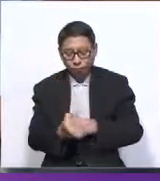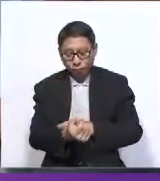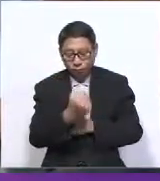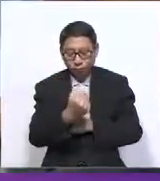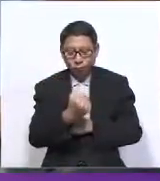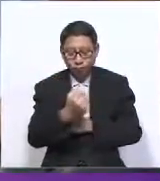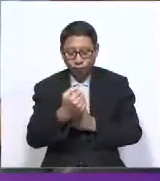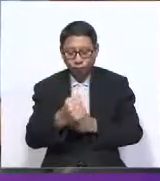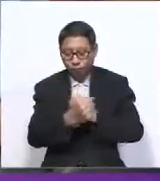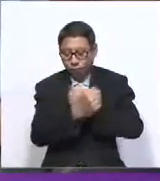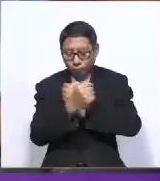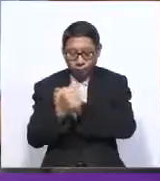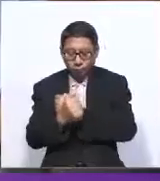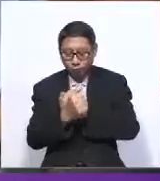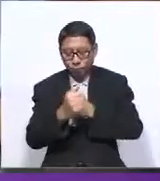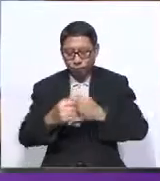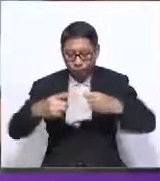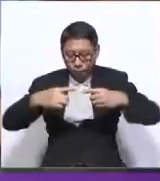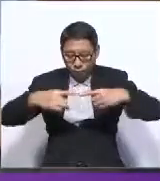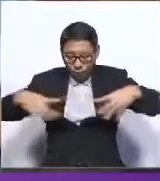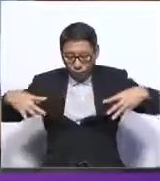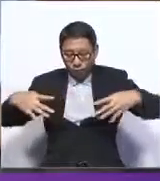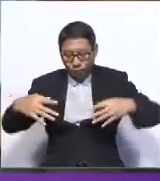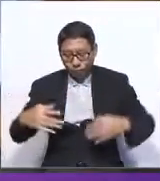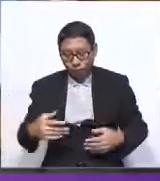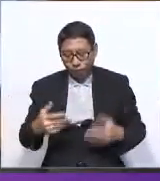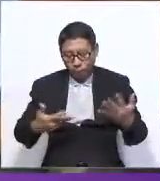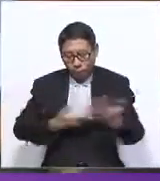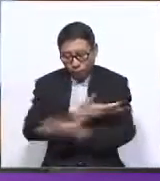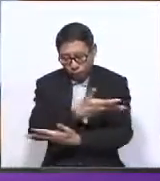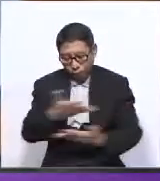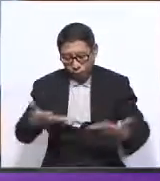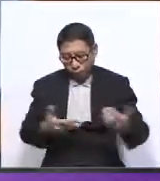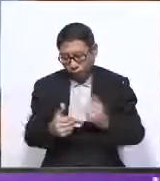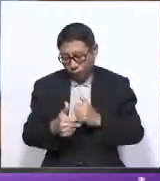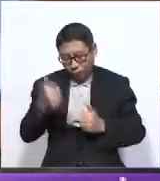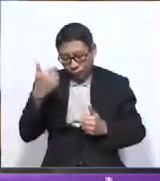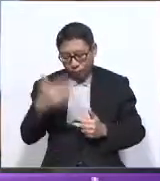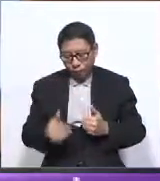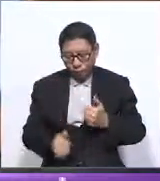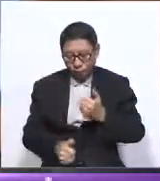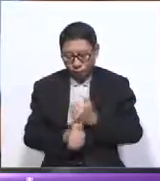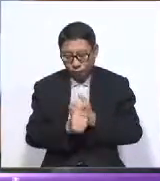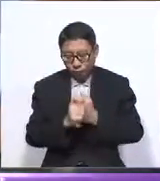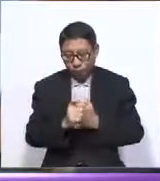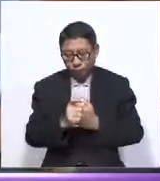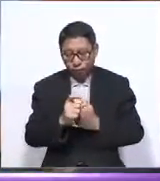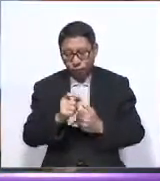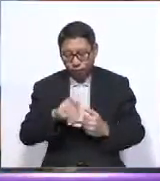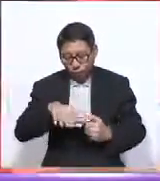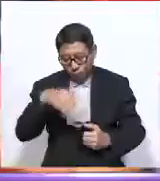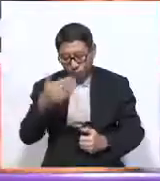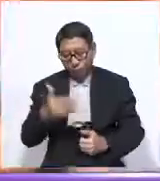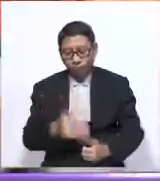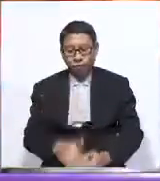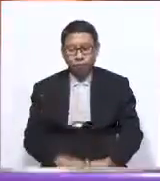แรงกับความปลอดภัยมันแลกกันไม่ได้มันต้องเอาความปลอดภัยไว้ก่อนนะครับ